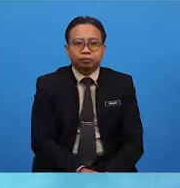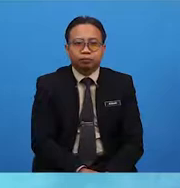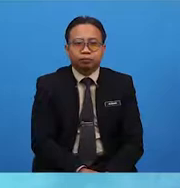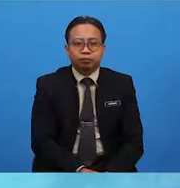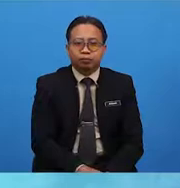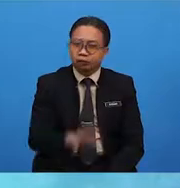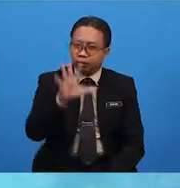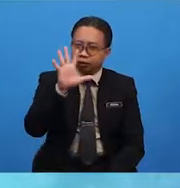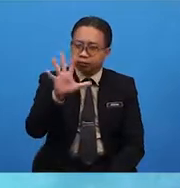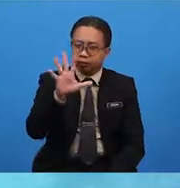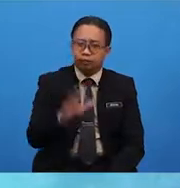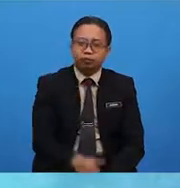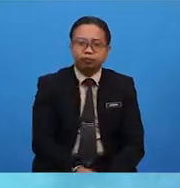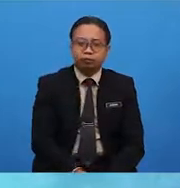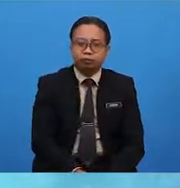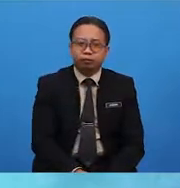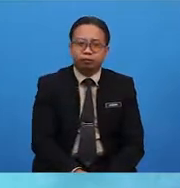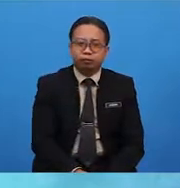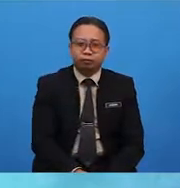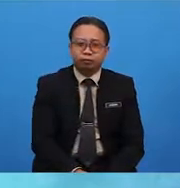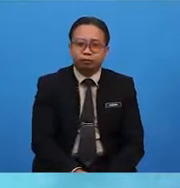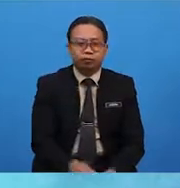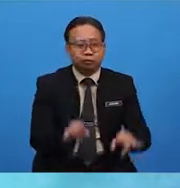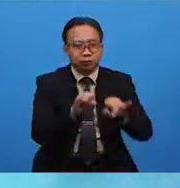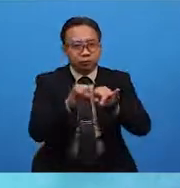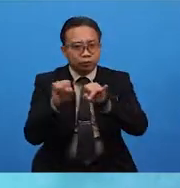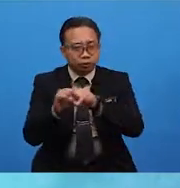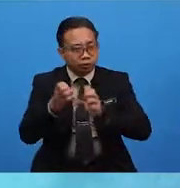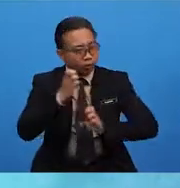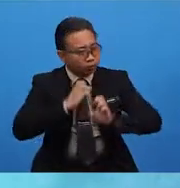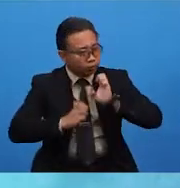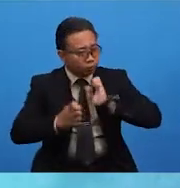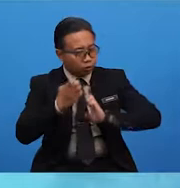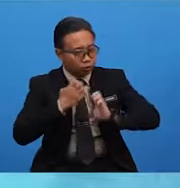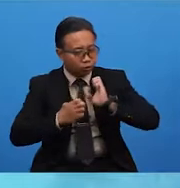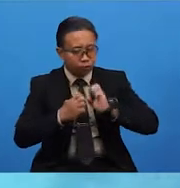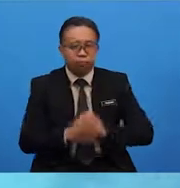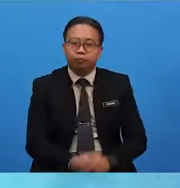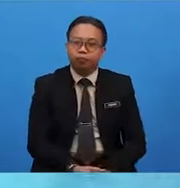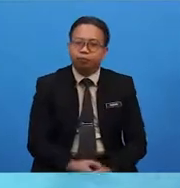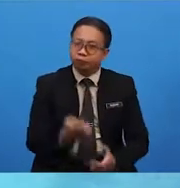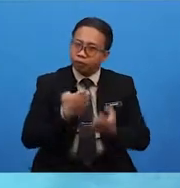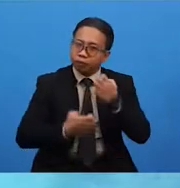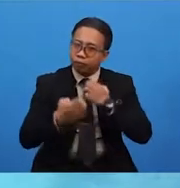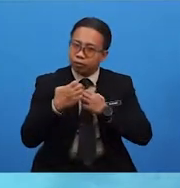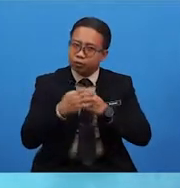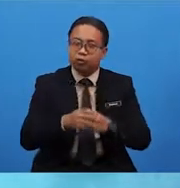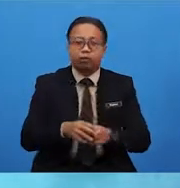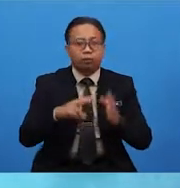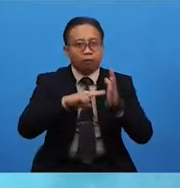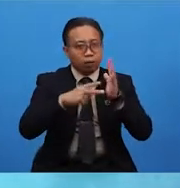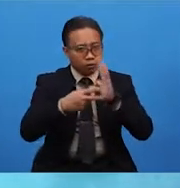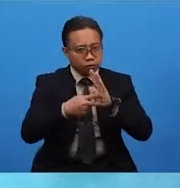yang kelima pula ialah jenis ilustrasi ekspresi-ekspresi berarti